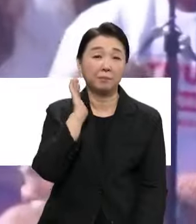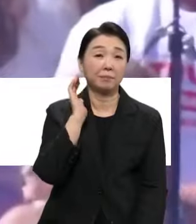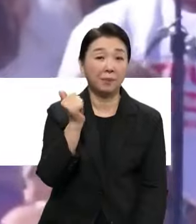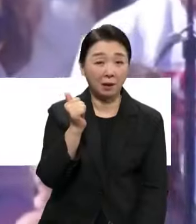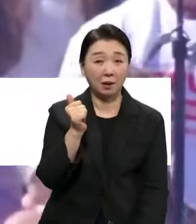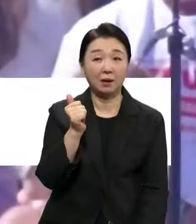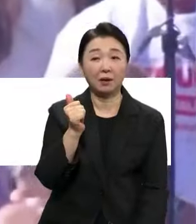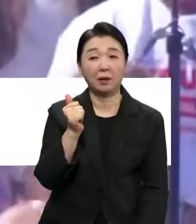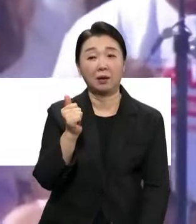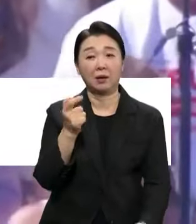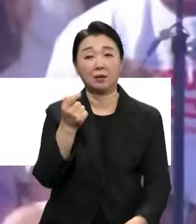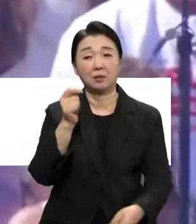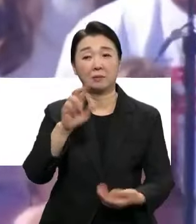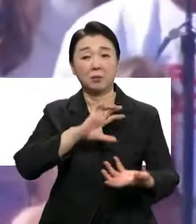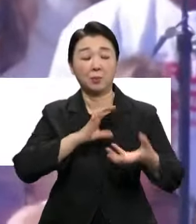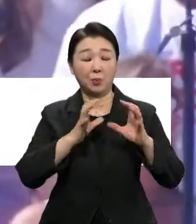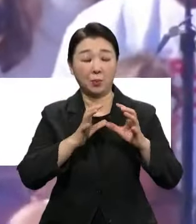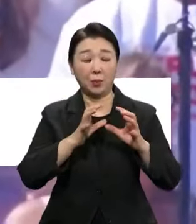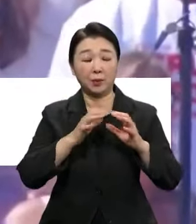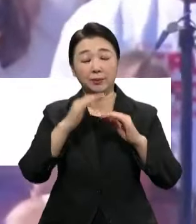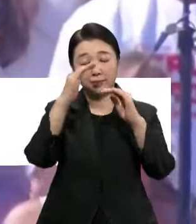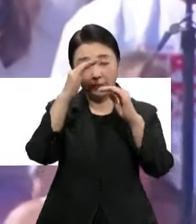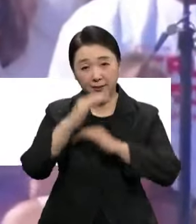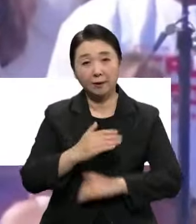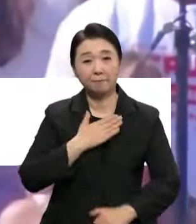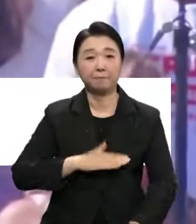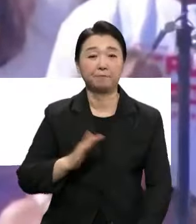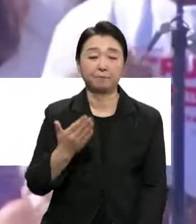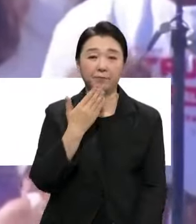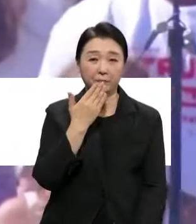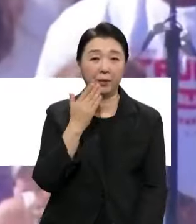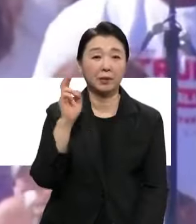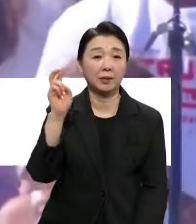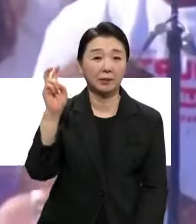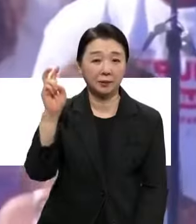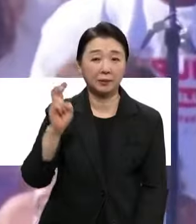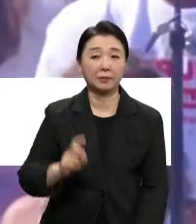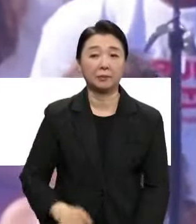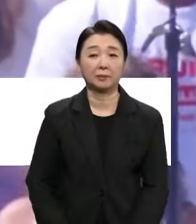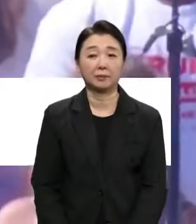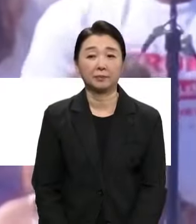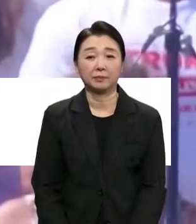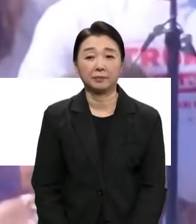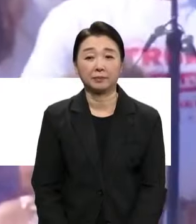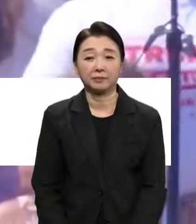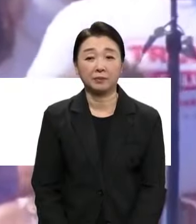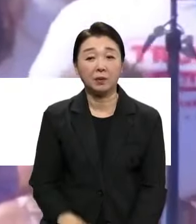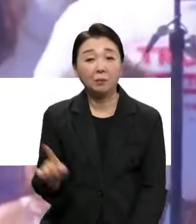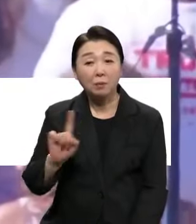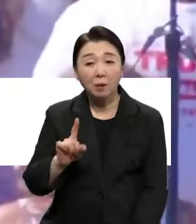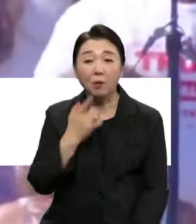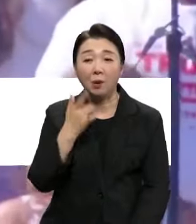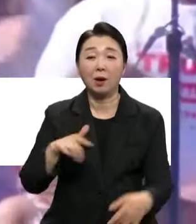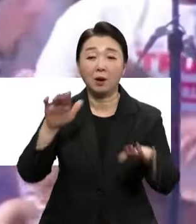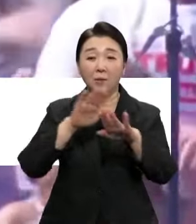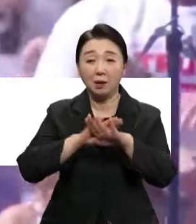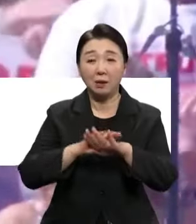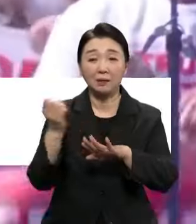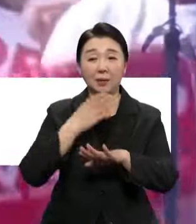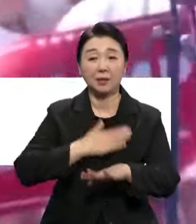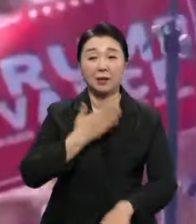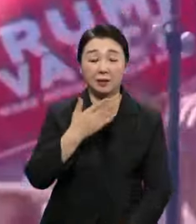And we found that out at the debate with Joe. How did that work out? And we're going to find it out again on Tuesday night. Is anybody going to be watching?